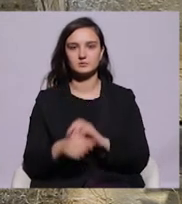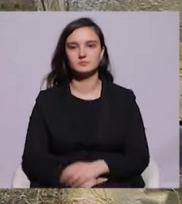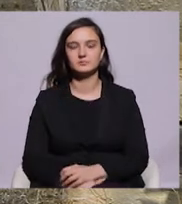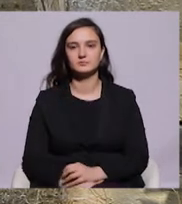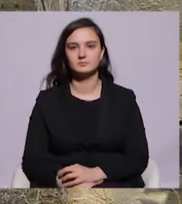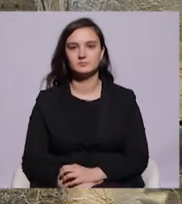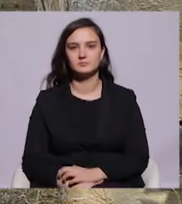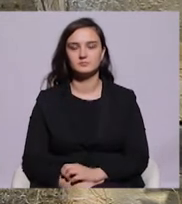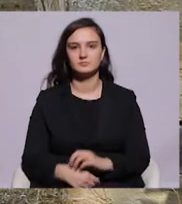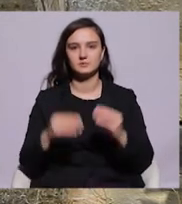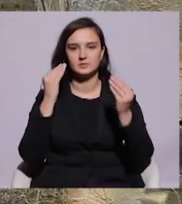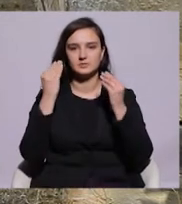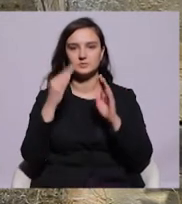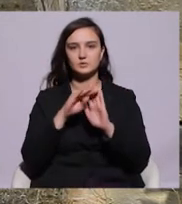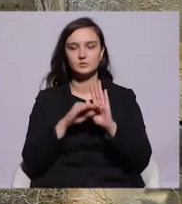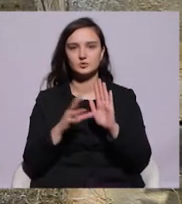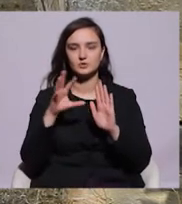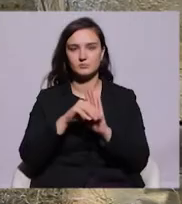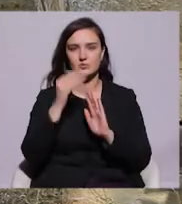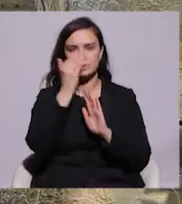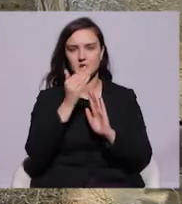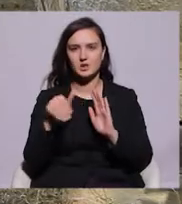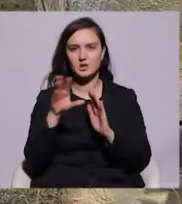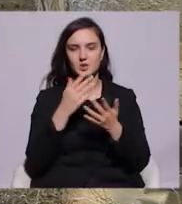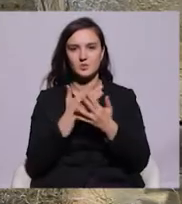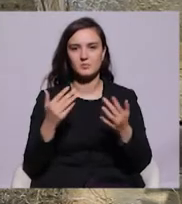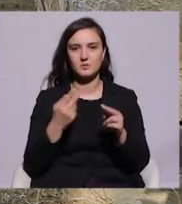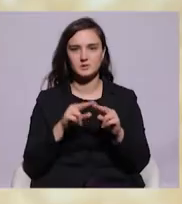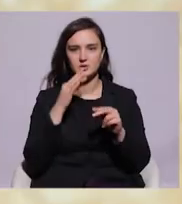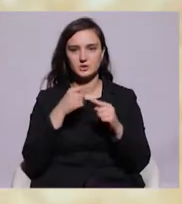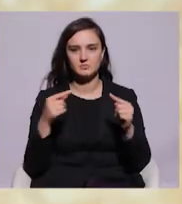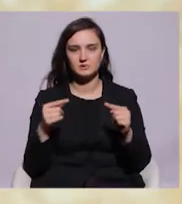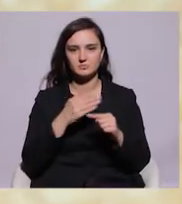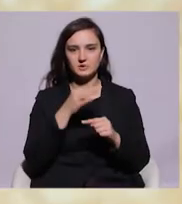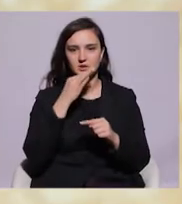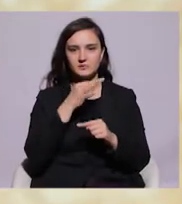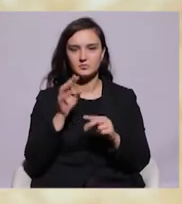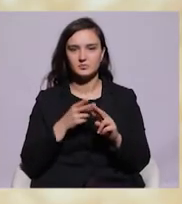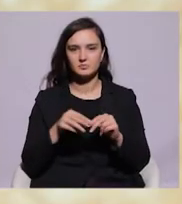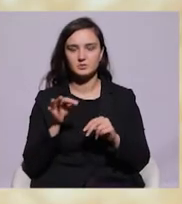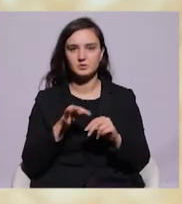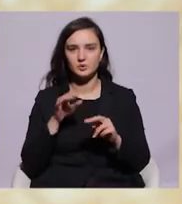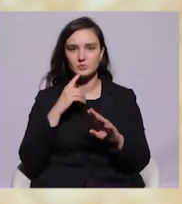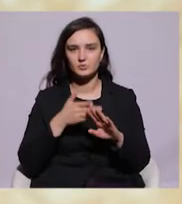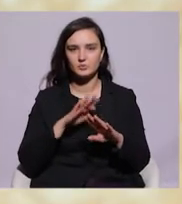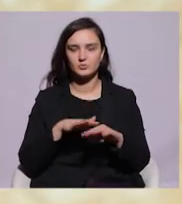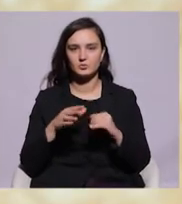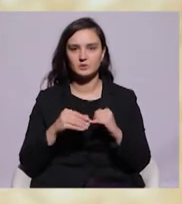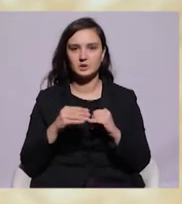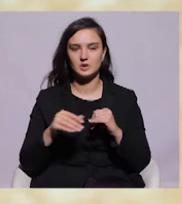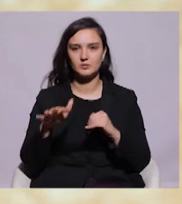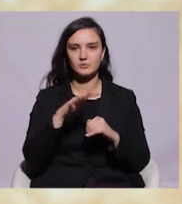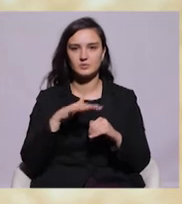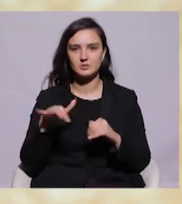და დეტალურად განვიხილოთ მისი სტრუქტურა, შემადგენლობა, მოსახლეობის სიჭრელე და ასე შემდეგ. Შეგახსენებთ, რომ ეს რეგიონი რთულ